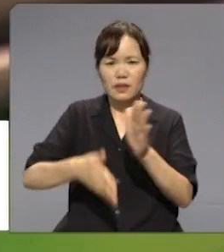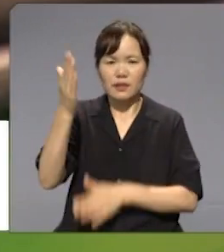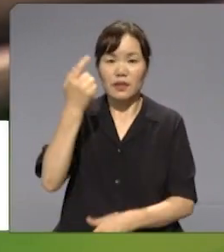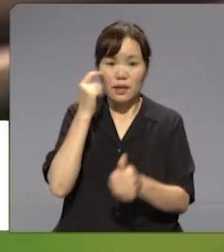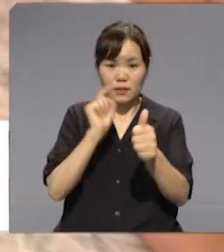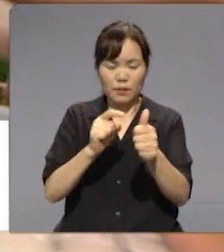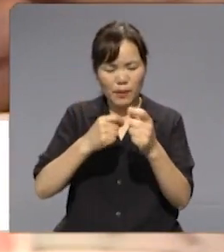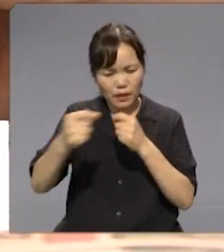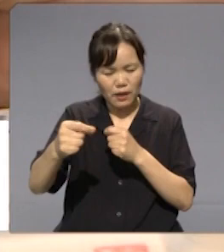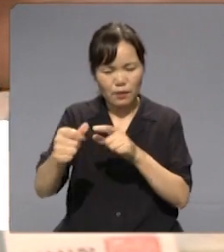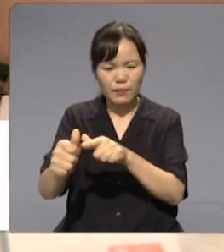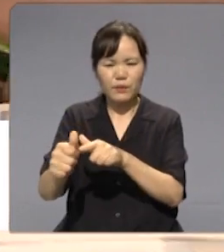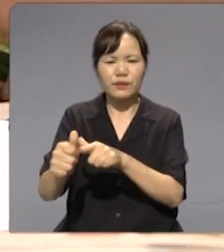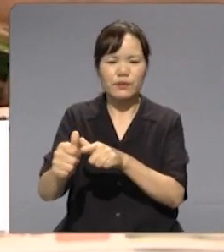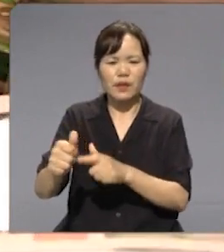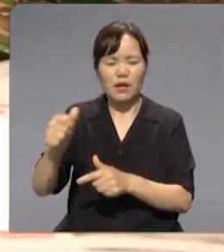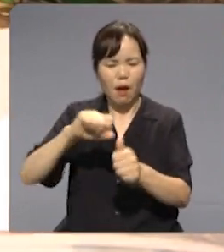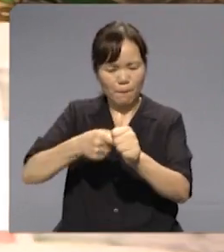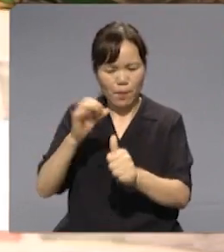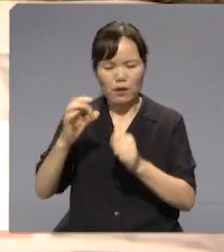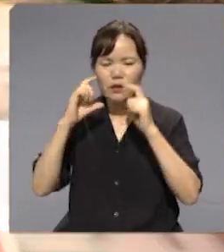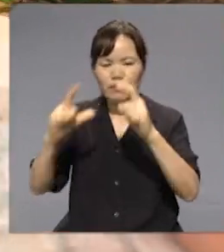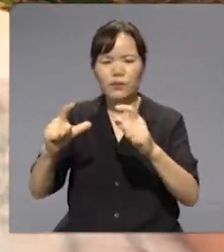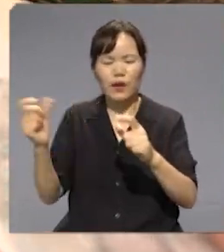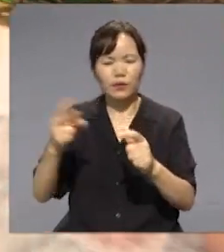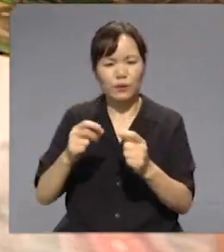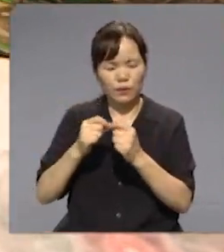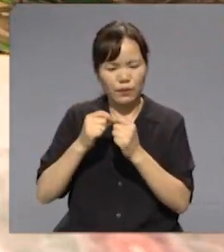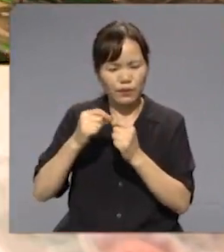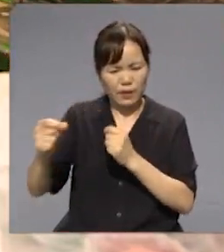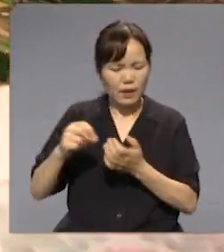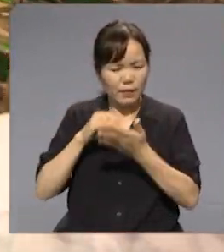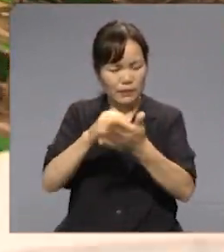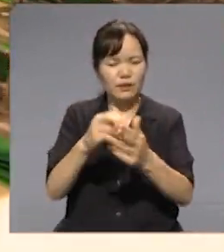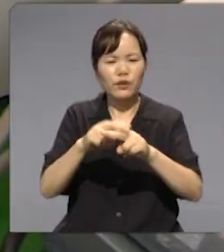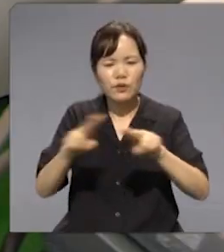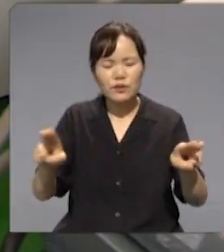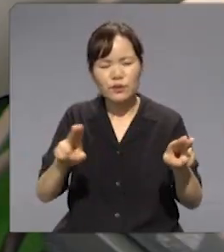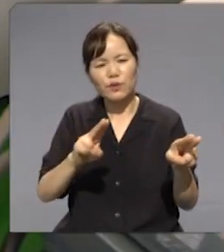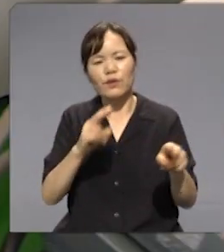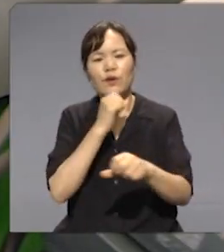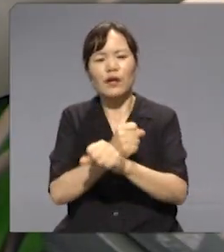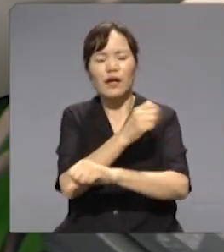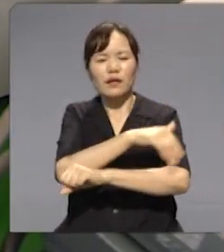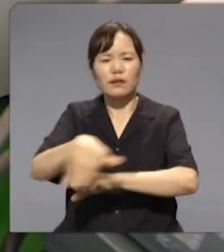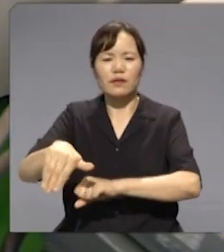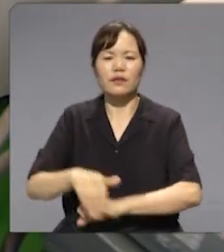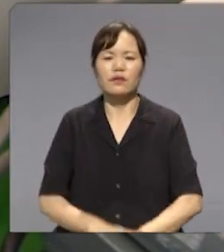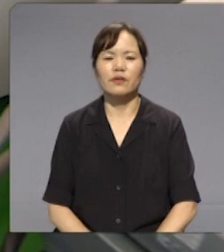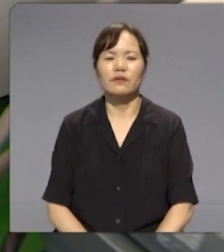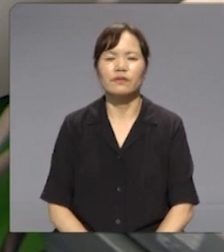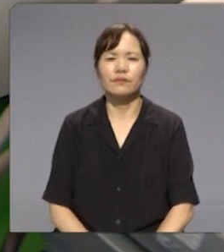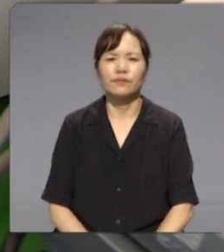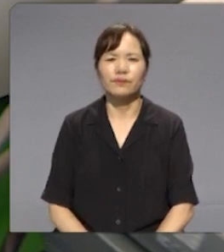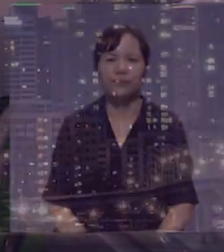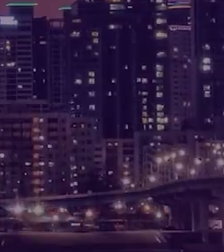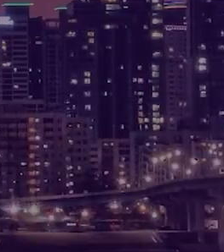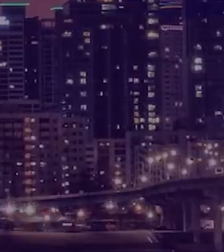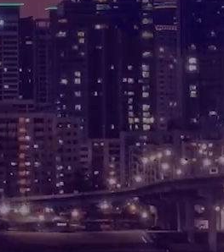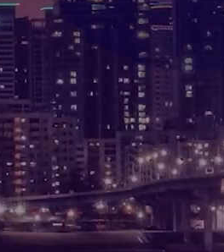적발된 가맹점에 대해 과태료 부과와 가맹점 등록 취소 등 행정처분을 내릴 계획입니다